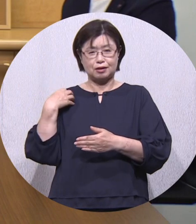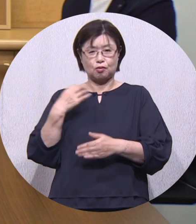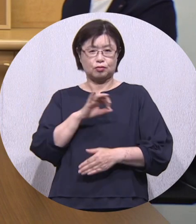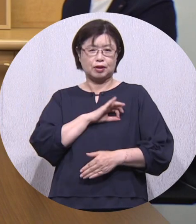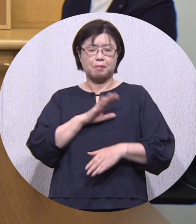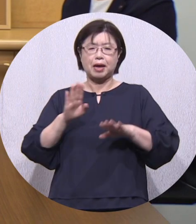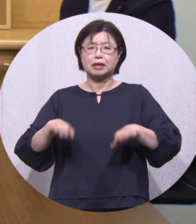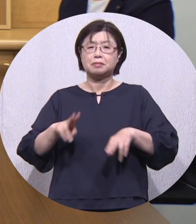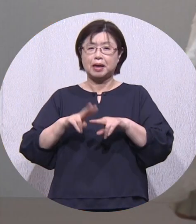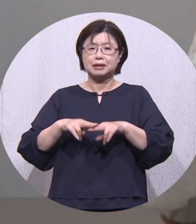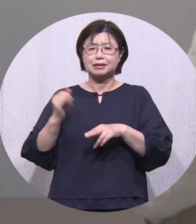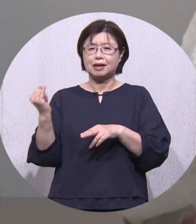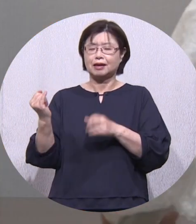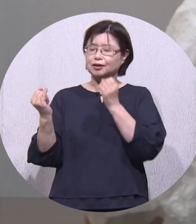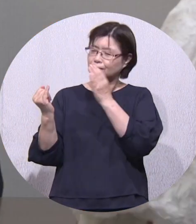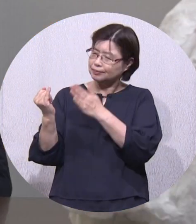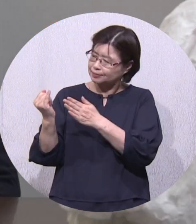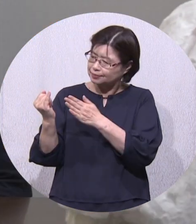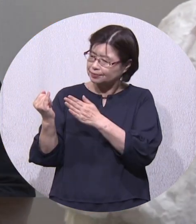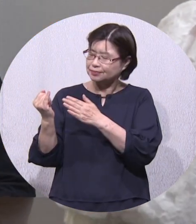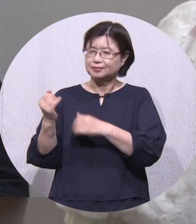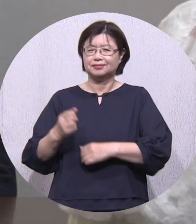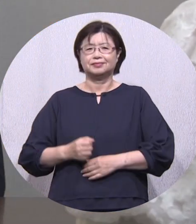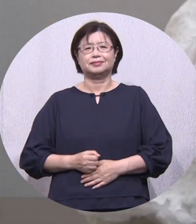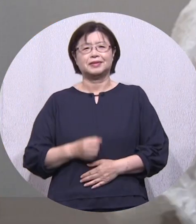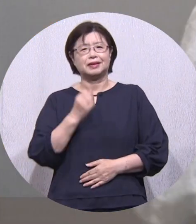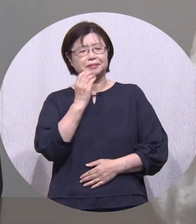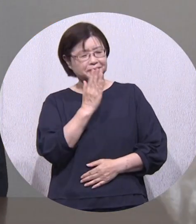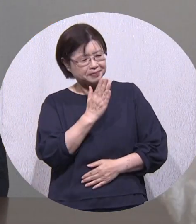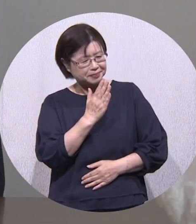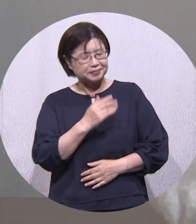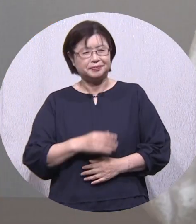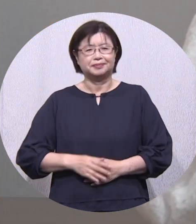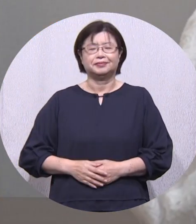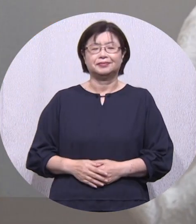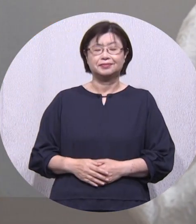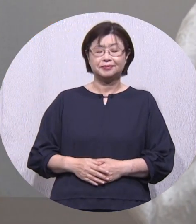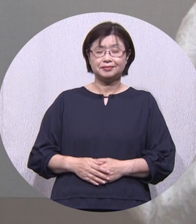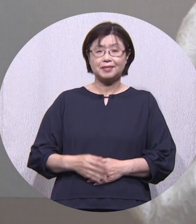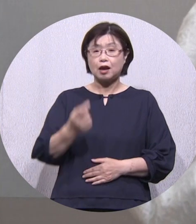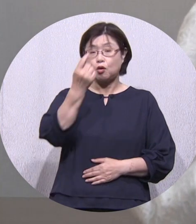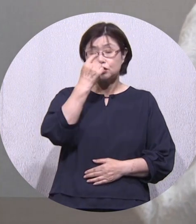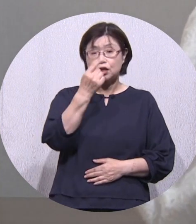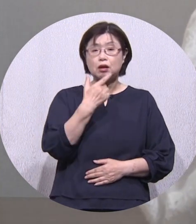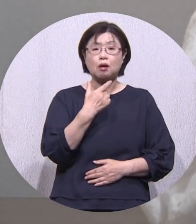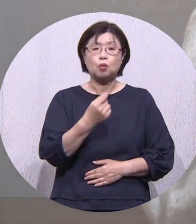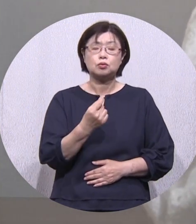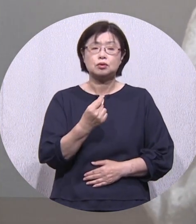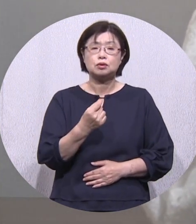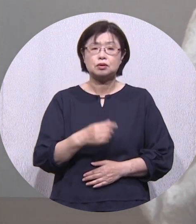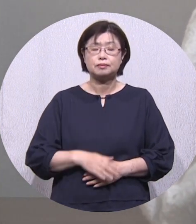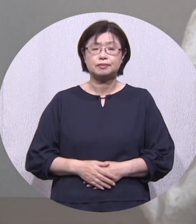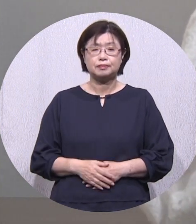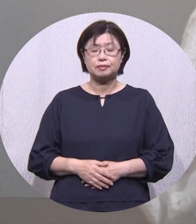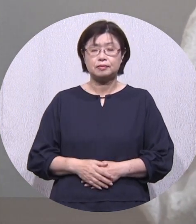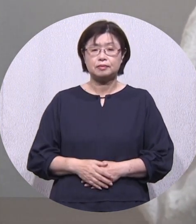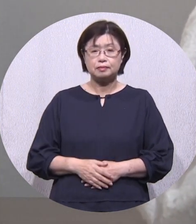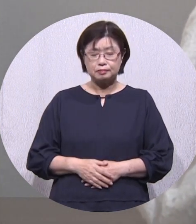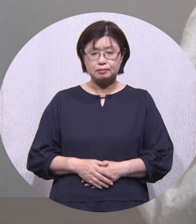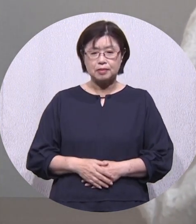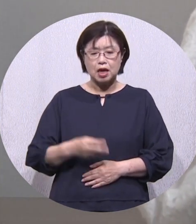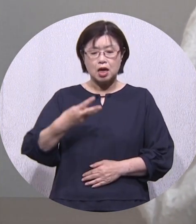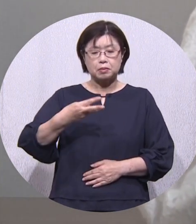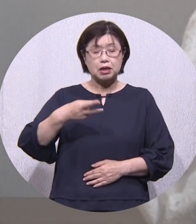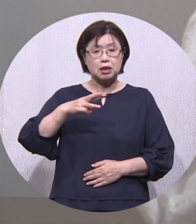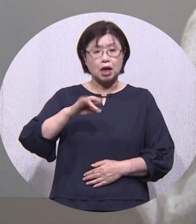の今井さんです。今井さん、よろしくお願いします。 お願いいたします。 まず教えていただきたいんですが、はい、東広島イ